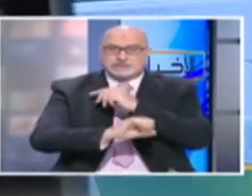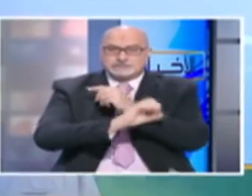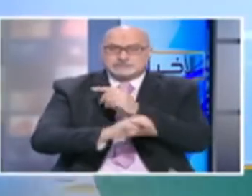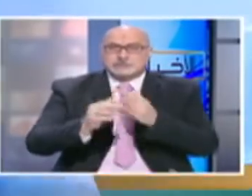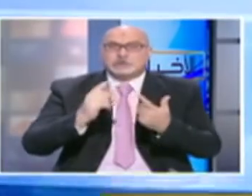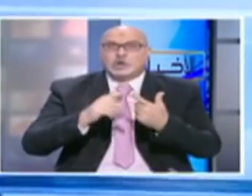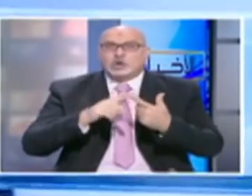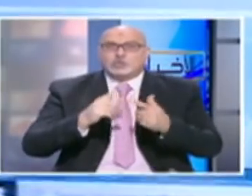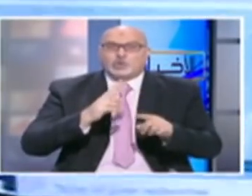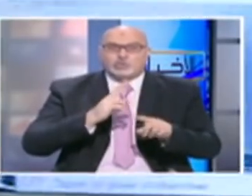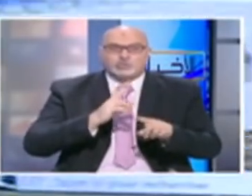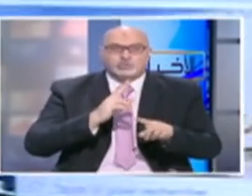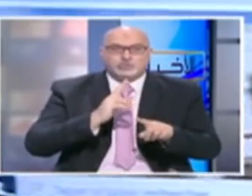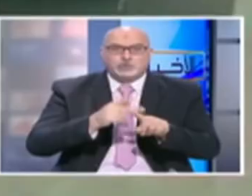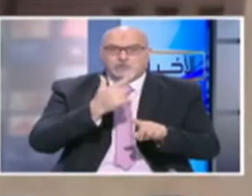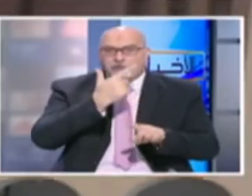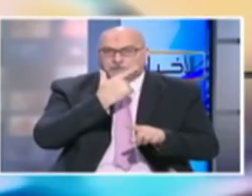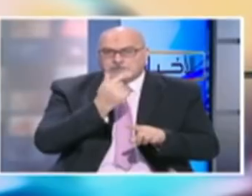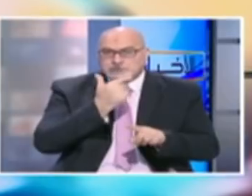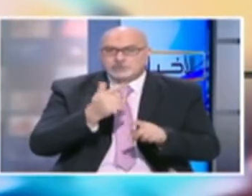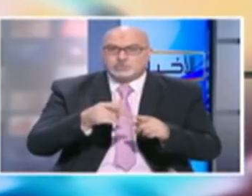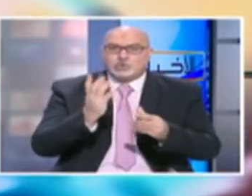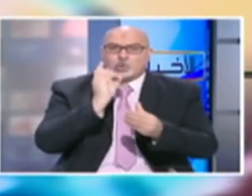لتبسيط إجراءات الحصول على الوثائق القضائية.